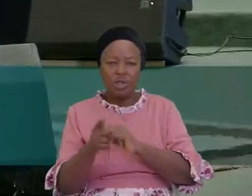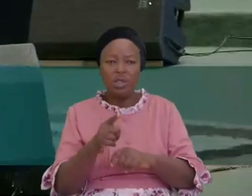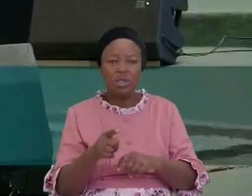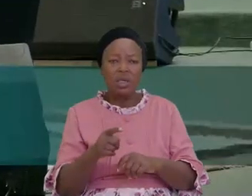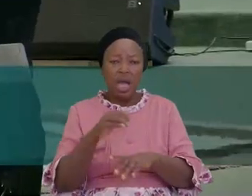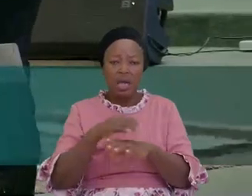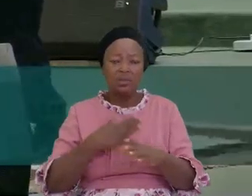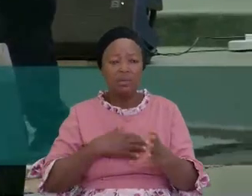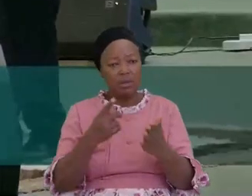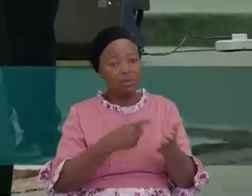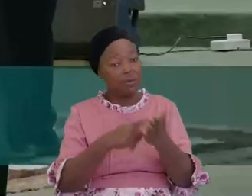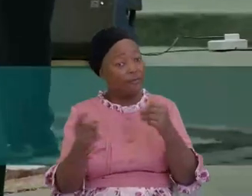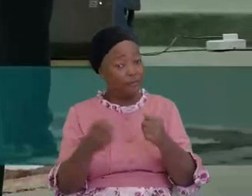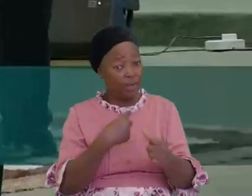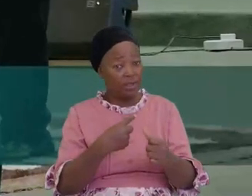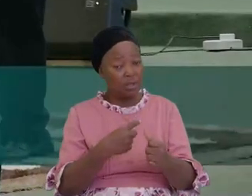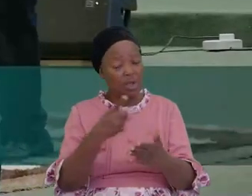Écoutez d'abord mes réprimandes.